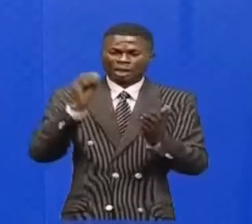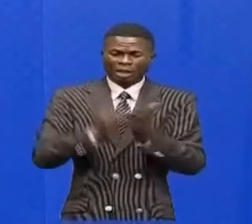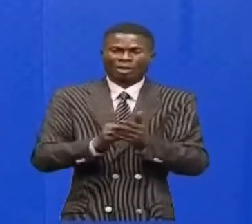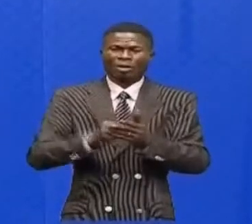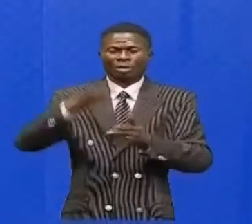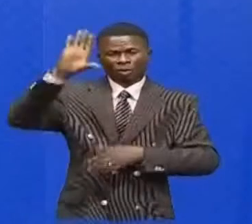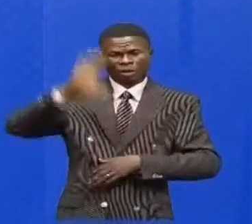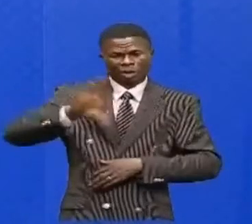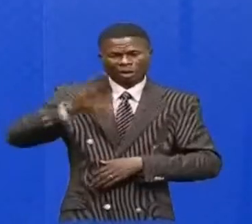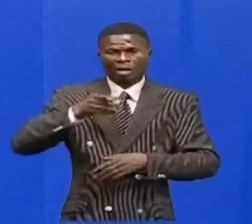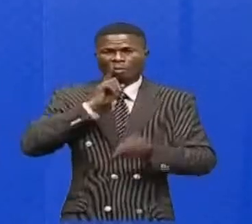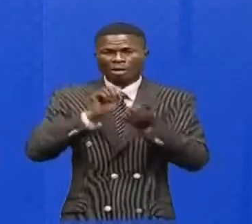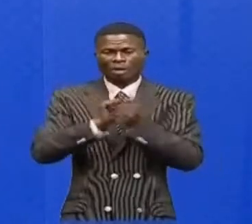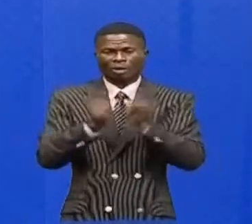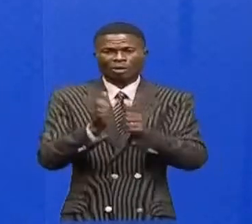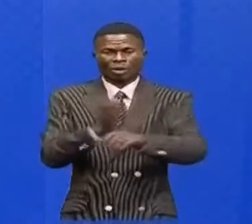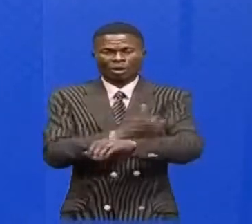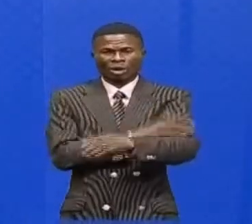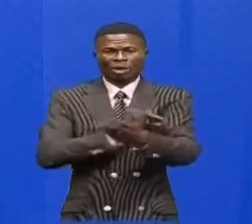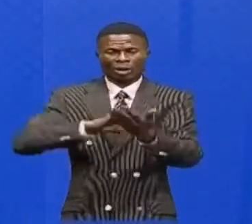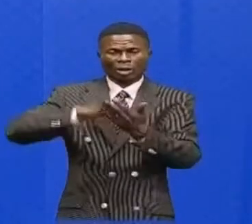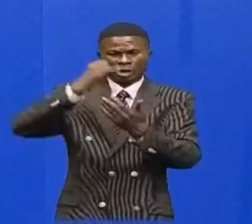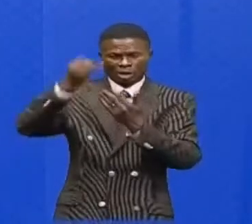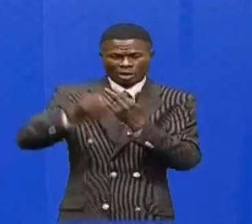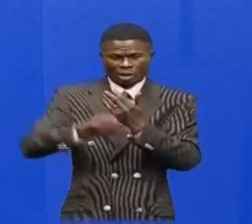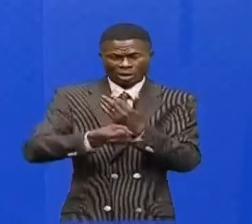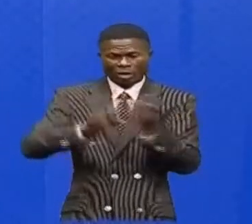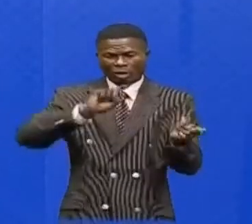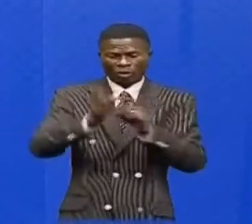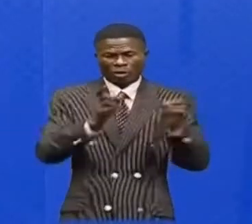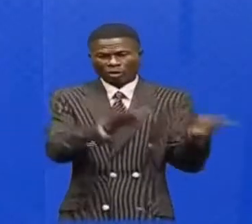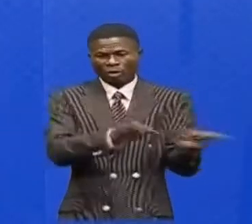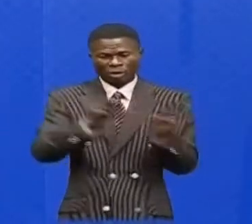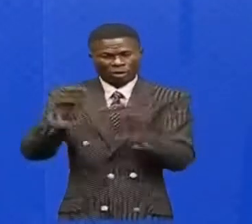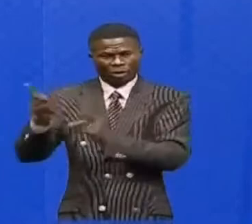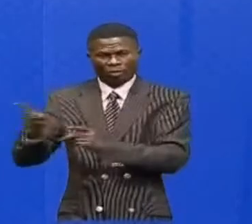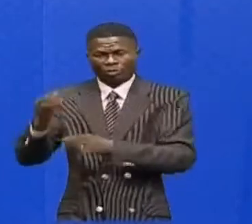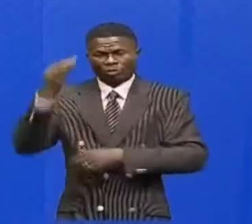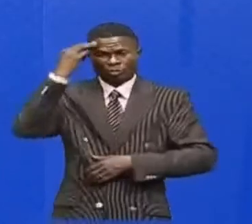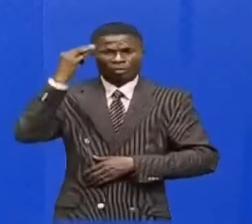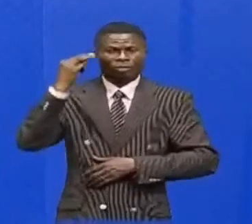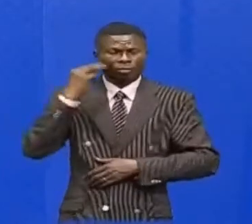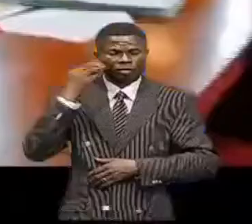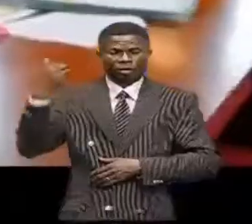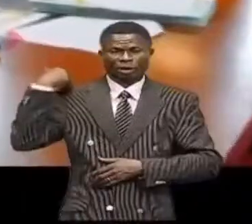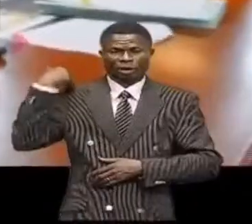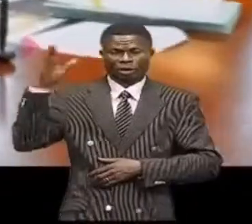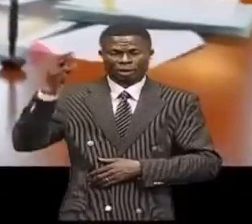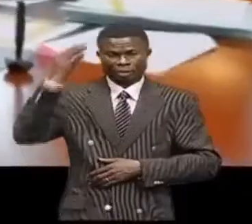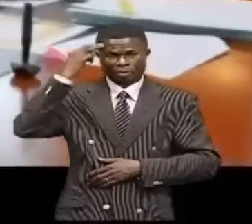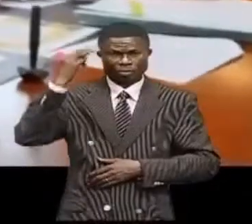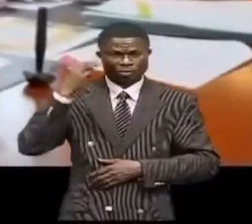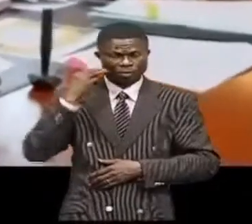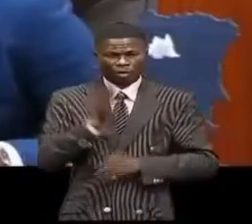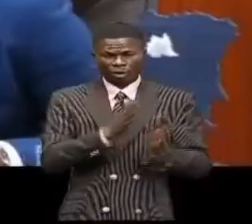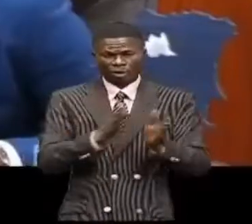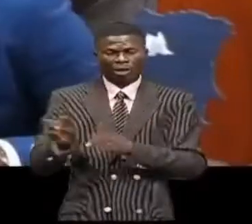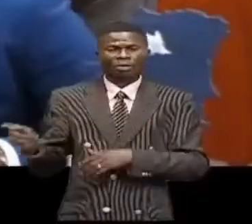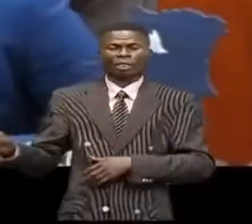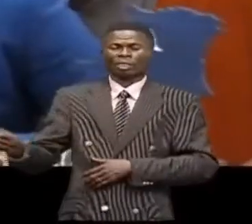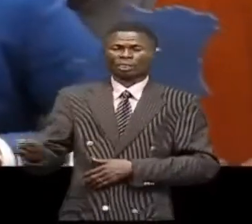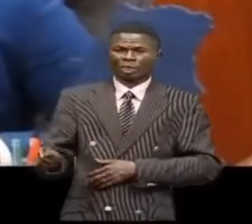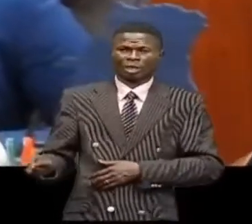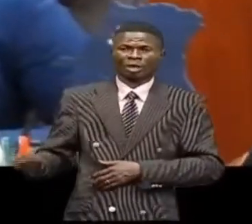au sujet de l'état d'avancement du projet relocalisation de Caen, le ministre d'État, ministre de l'Aménagement du